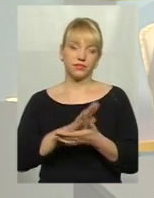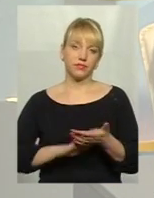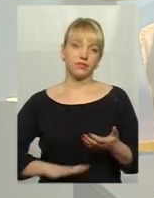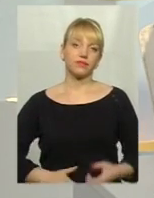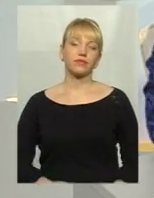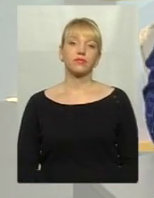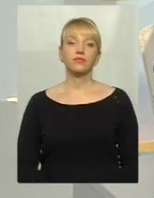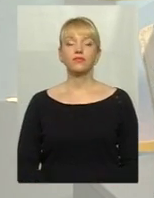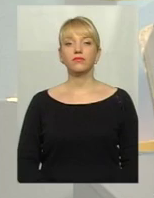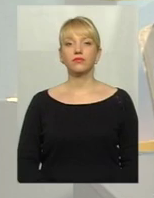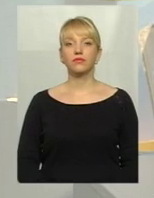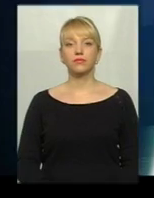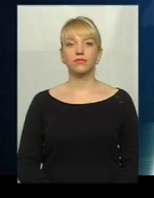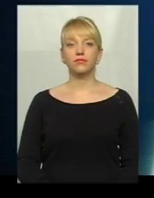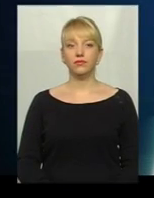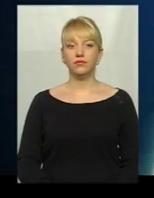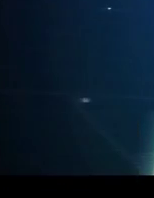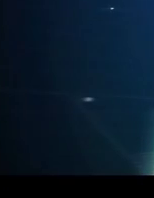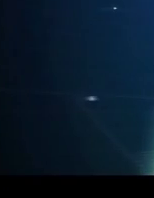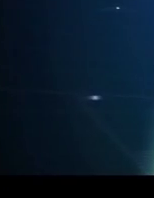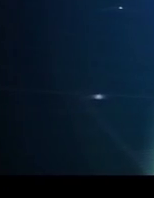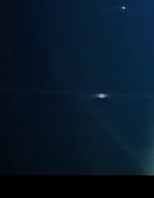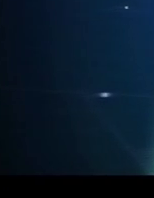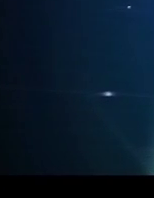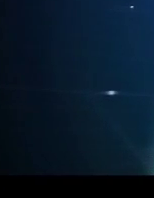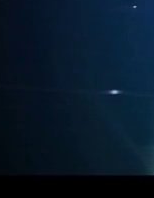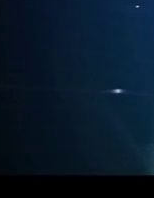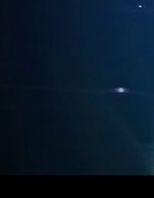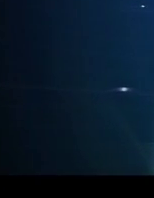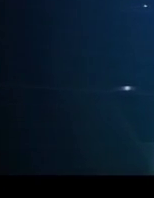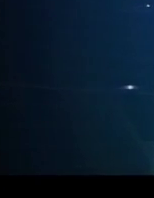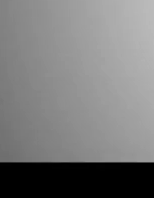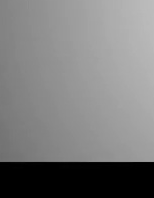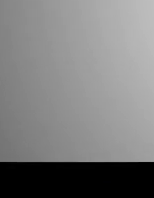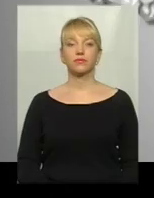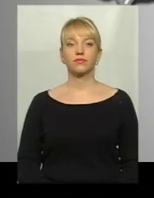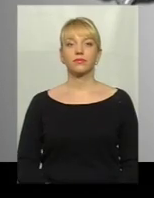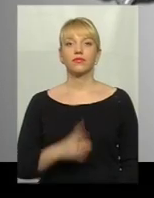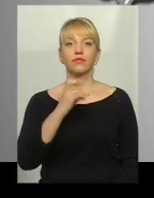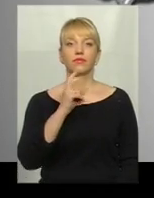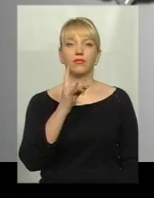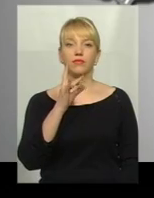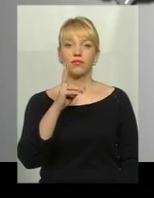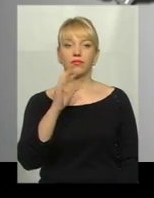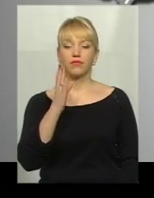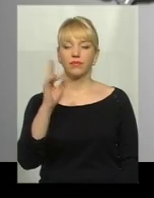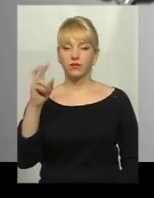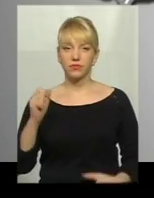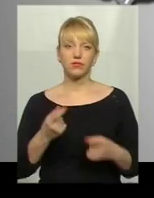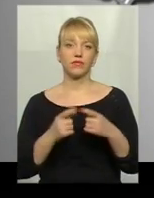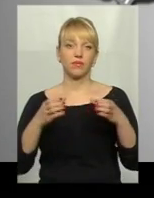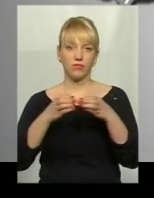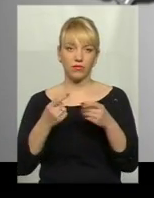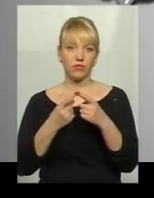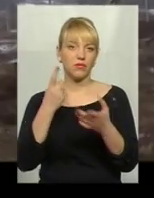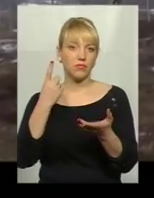далі продовжимо розмову. Наркевицька громада – одна з першопрохідців